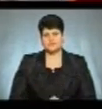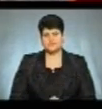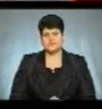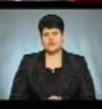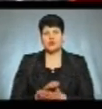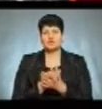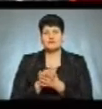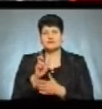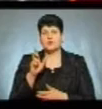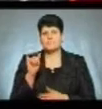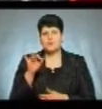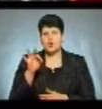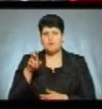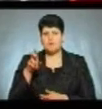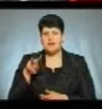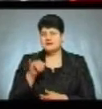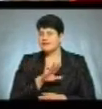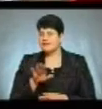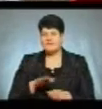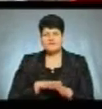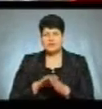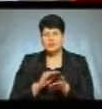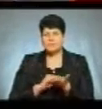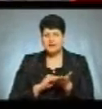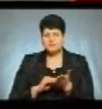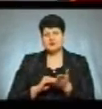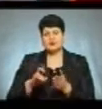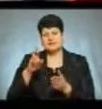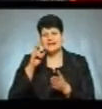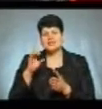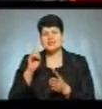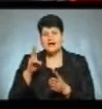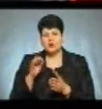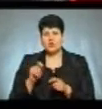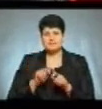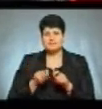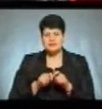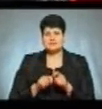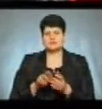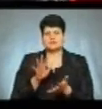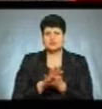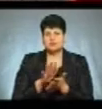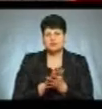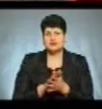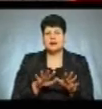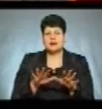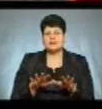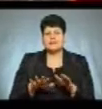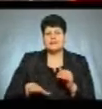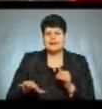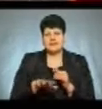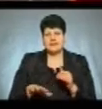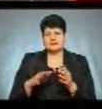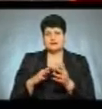Товариство «Біобластер» не виконало припису обласної держекоінспекції про ліквідацію забруднення земельної ділянки між селами Велика Березовиця